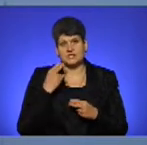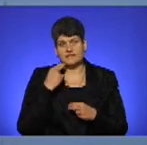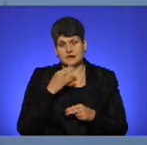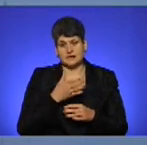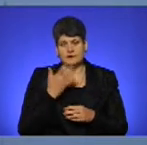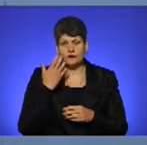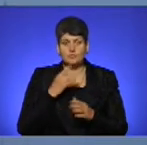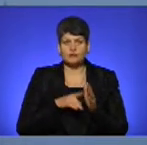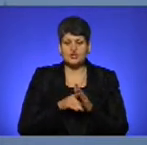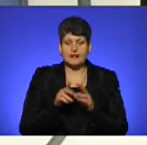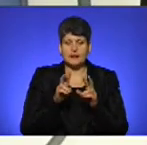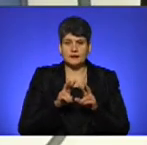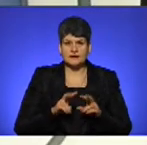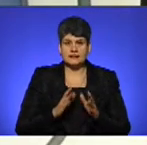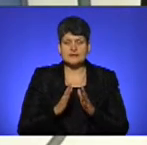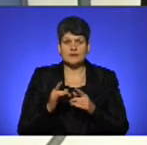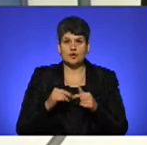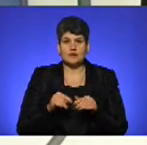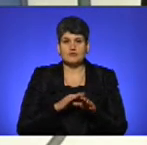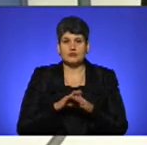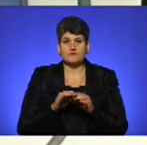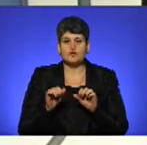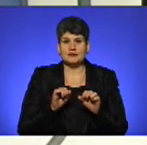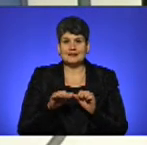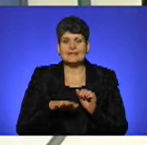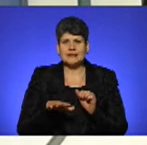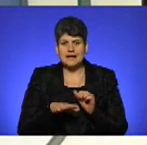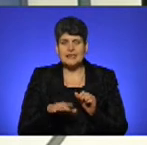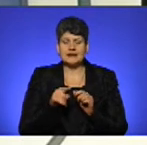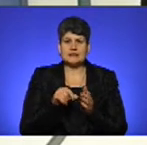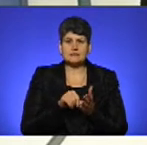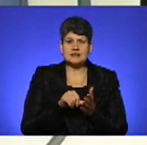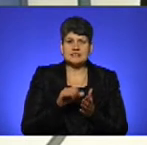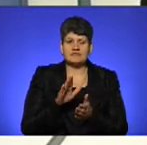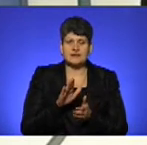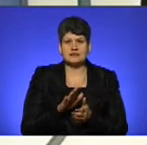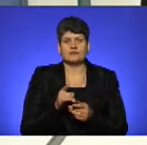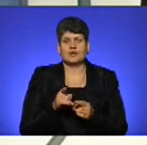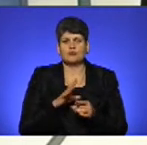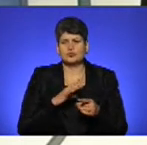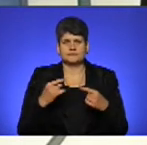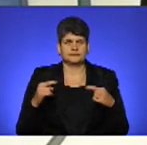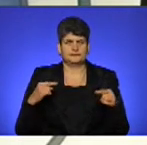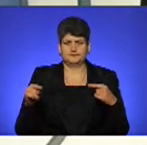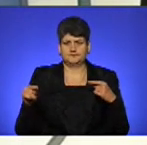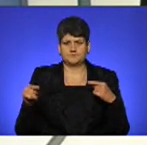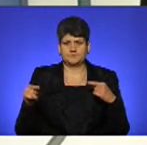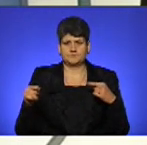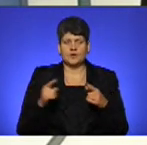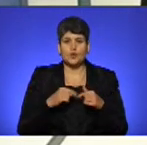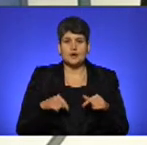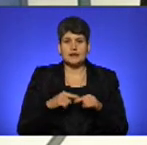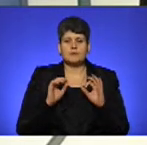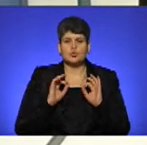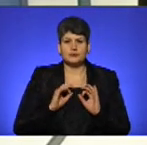ми почали аналізувати систему органів виконавчої влади, в першу чергу територіальних їхніх представництв, вона виявилася надзвичайно розрізненою. Органи